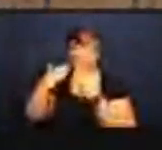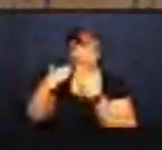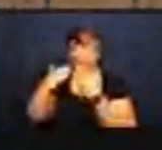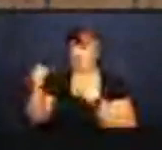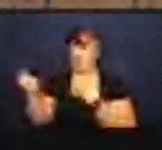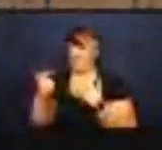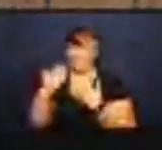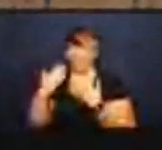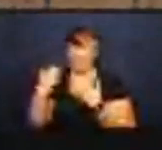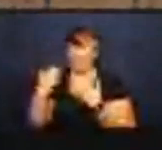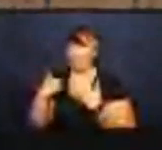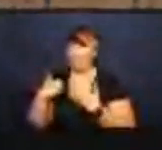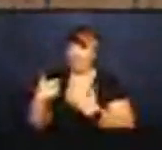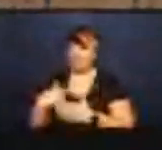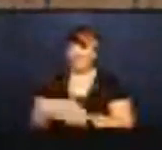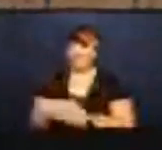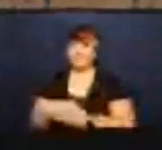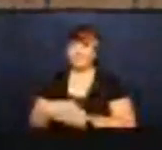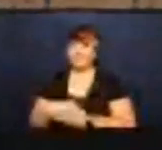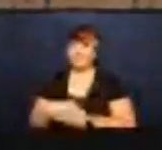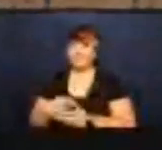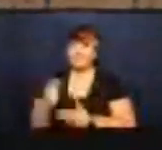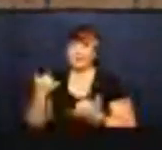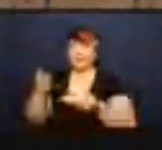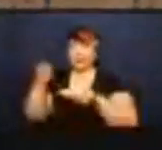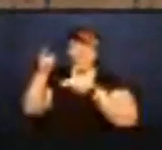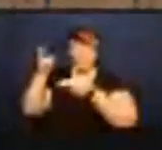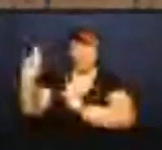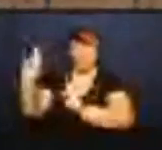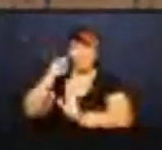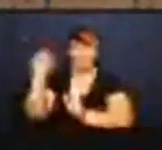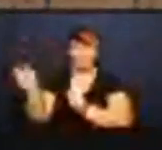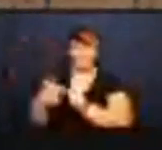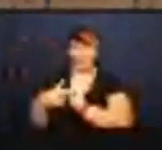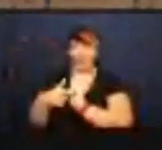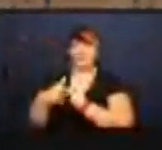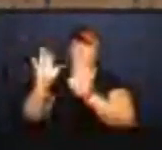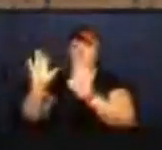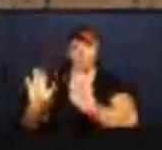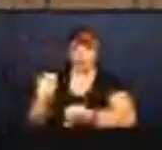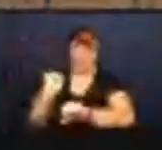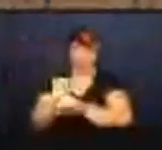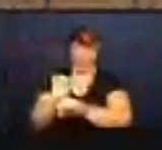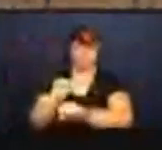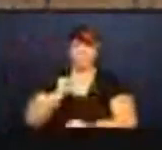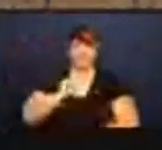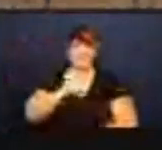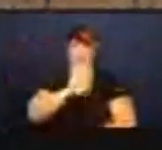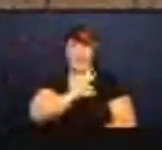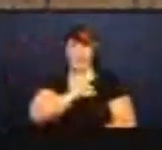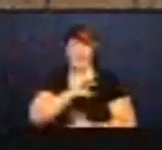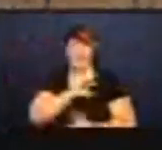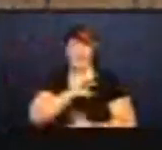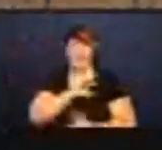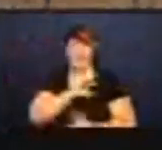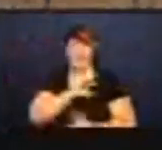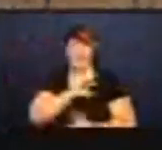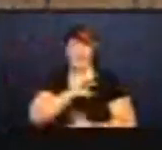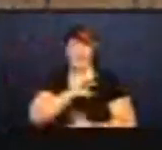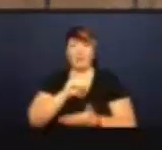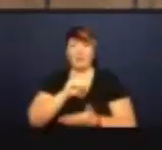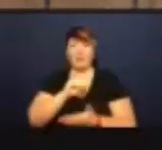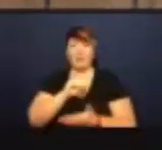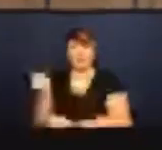Asante sana, asante kwa kuwa nami. Jioni ya leo tuna furaha kutambua kazi ya wanafunzi na